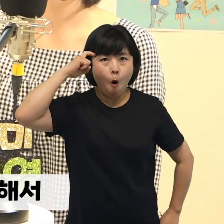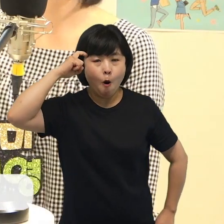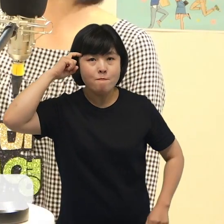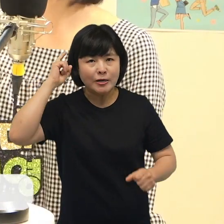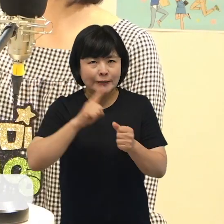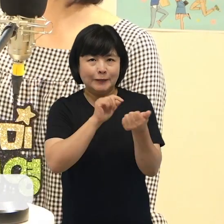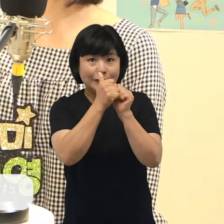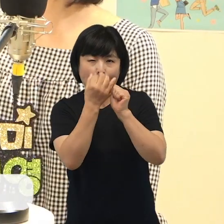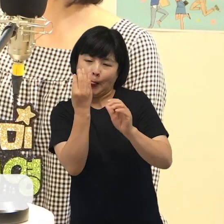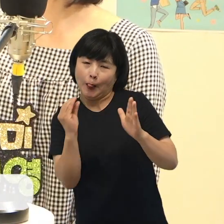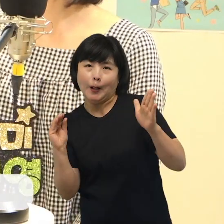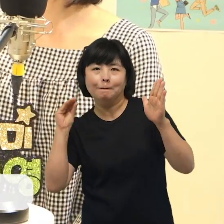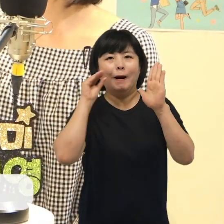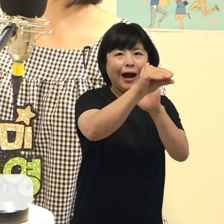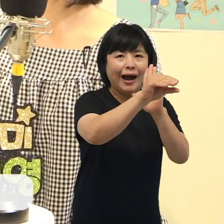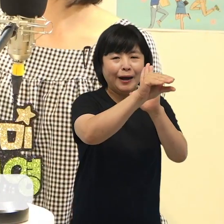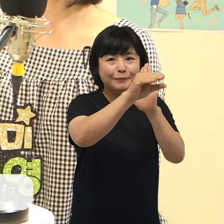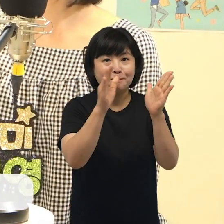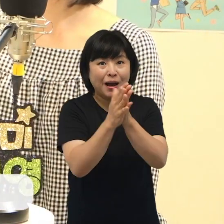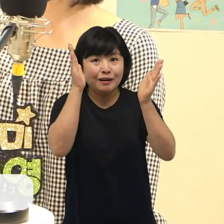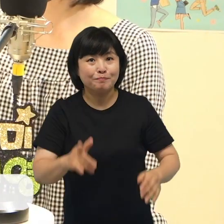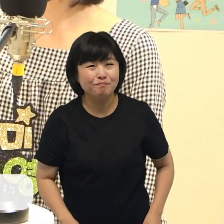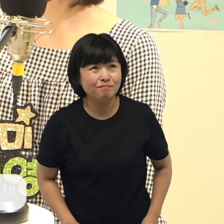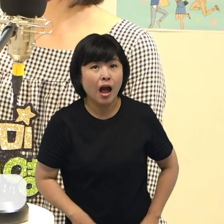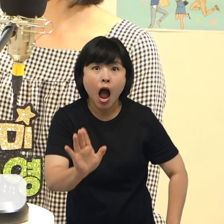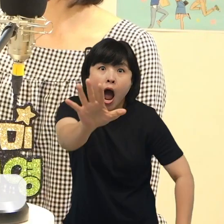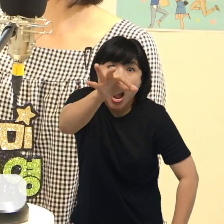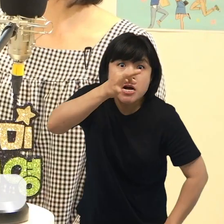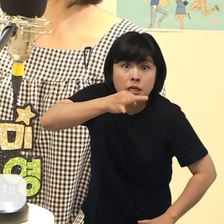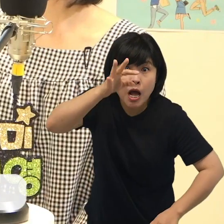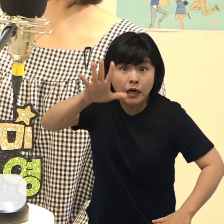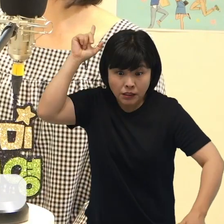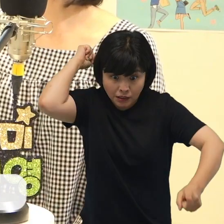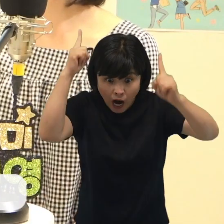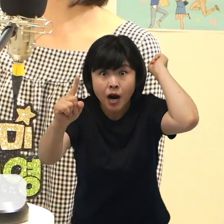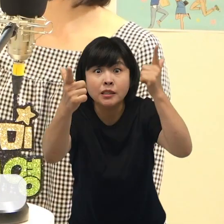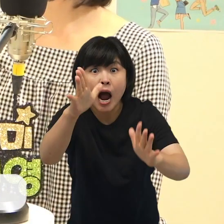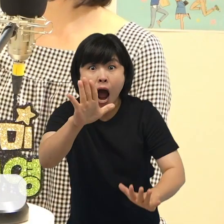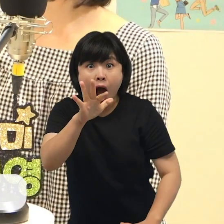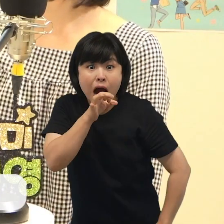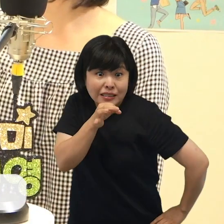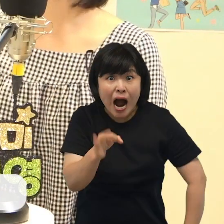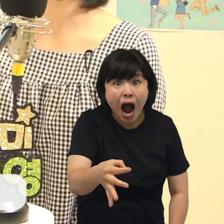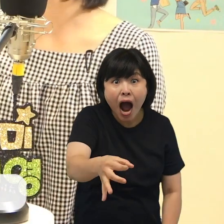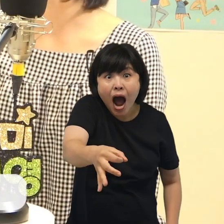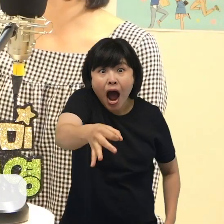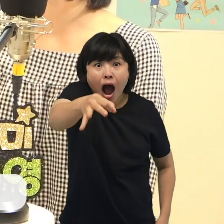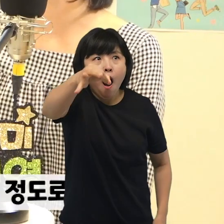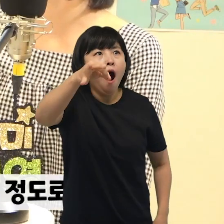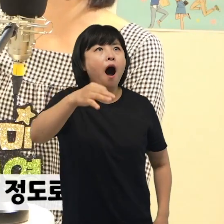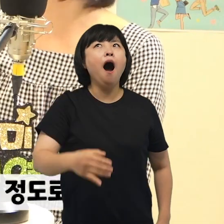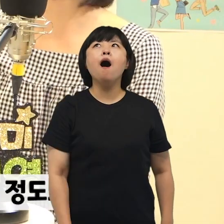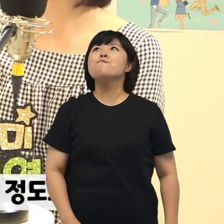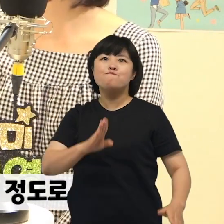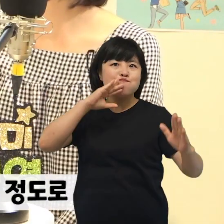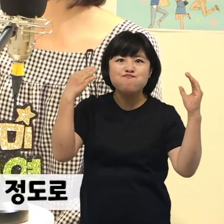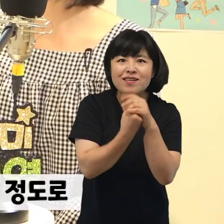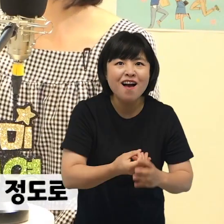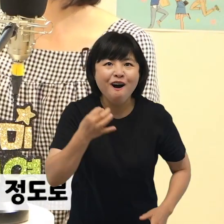해서 주식을 소액으로 시작을 했는데 수익률이 장난이 아닌 거예요.